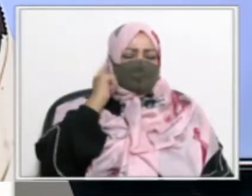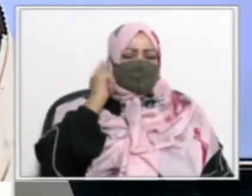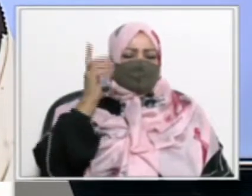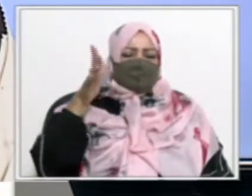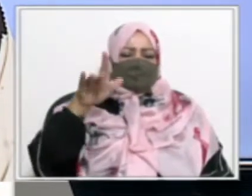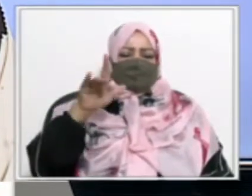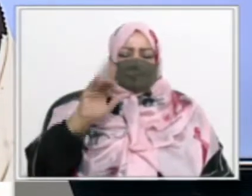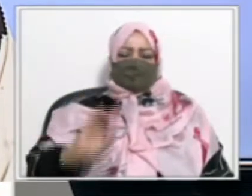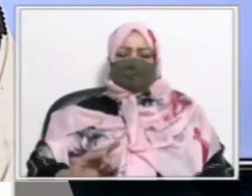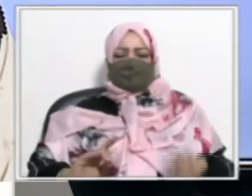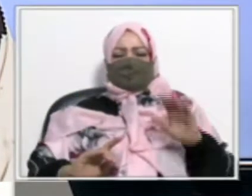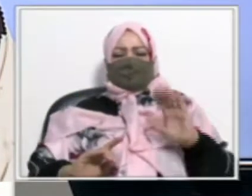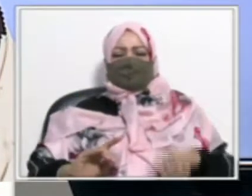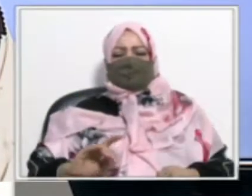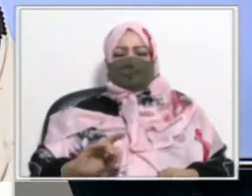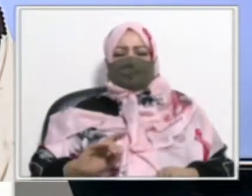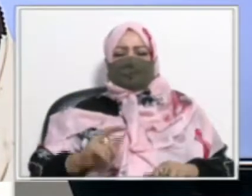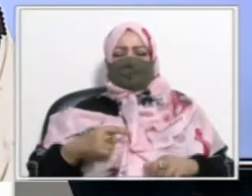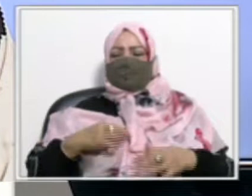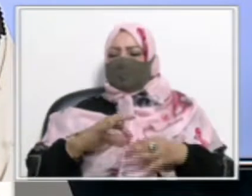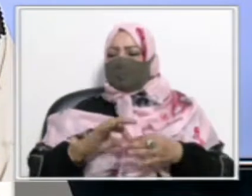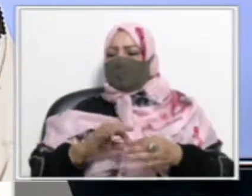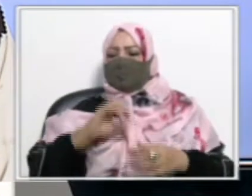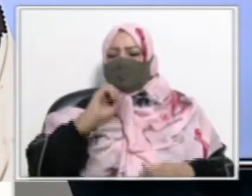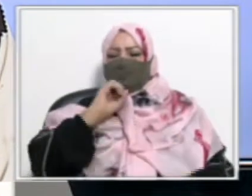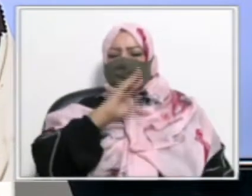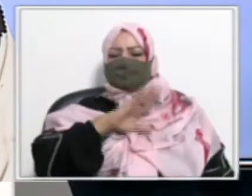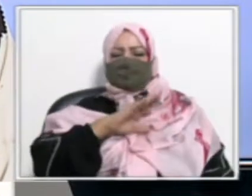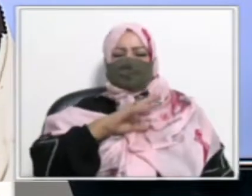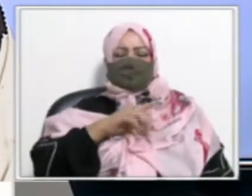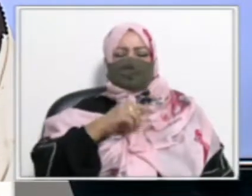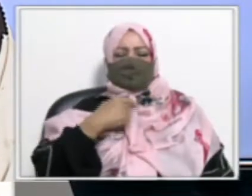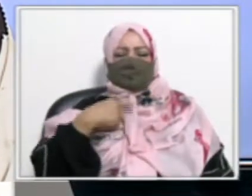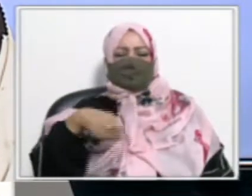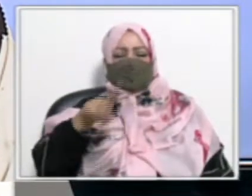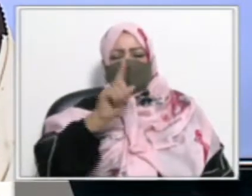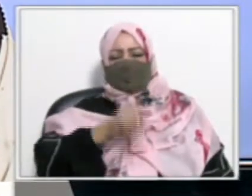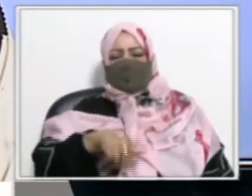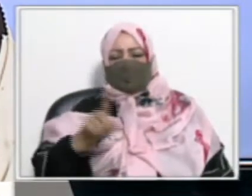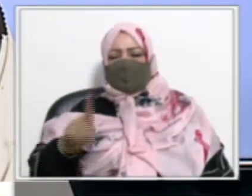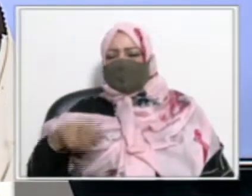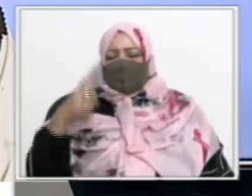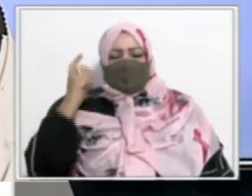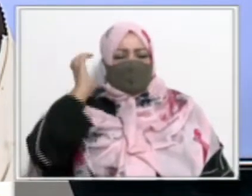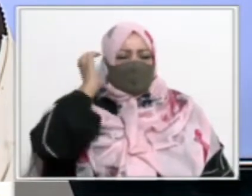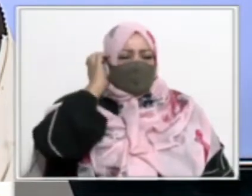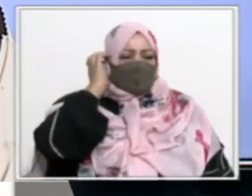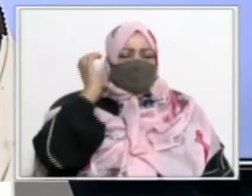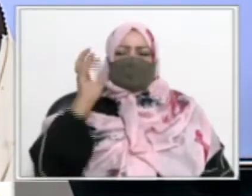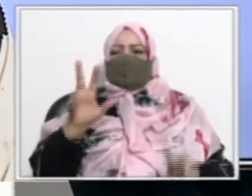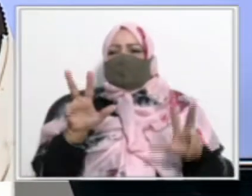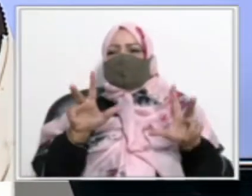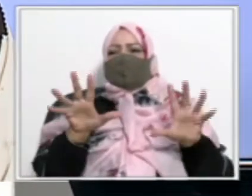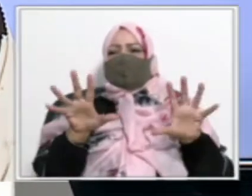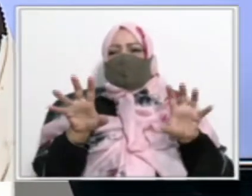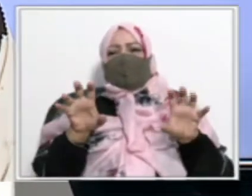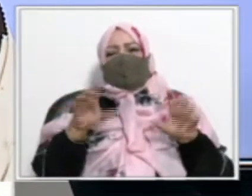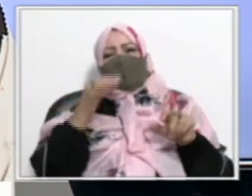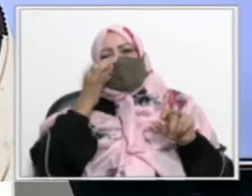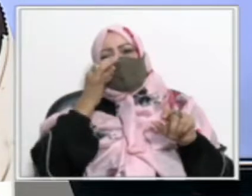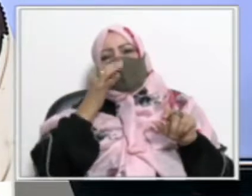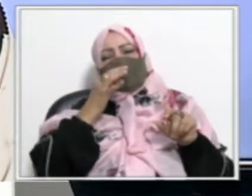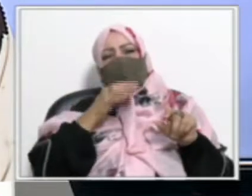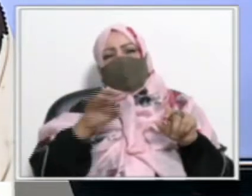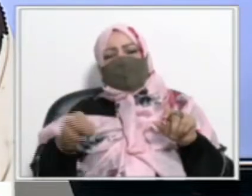القنوات التي هي تبت سمومها وتنشر الفتنة بين الناس وبين المدن وبين